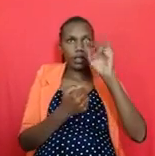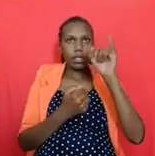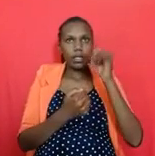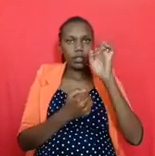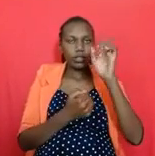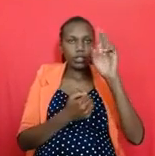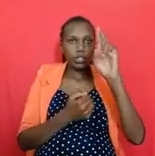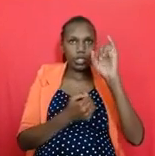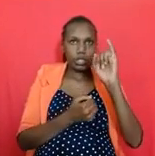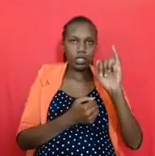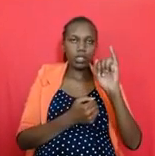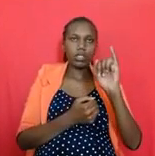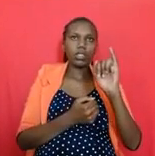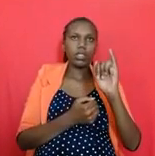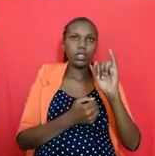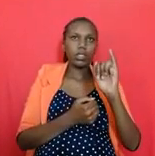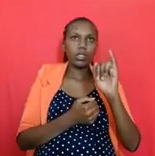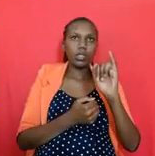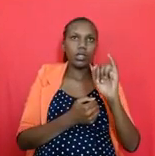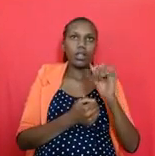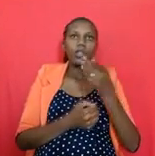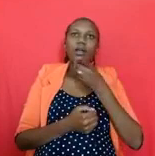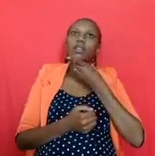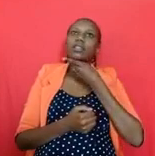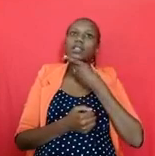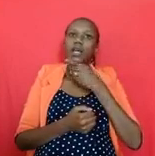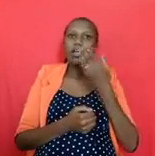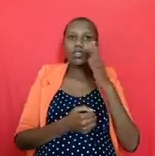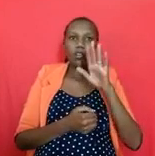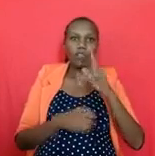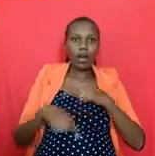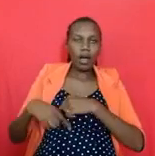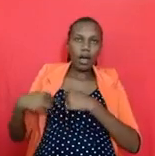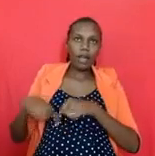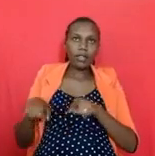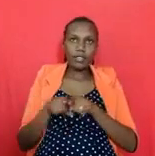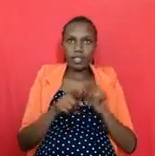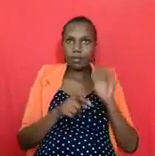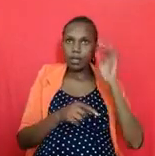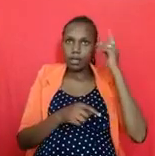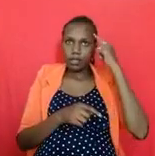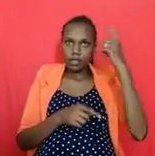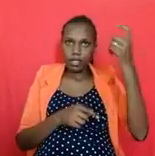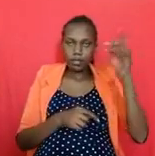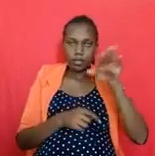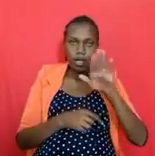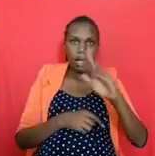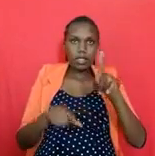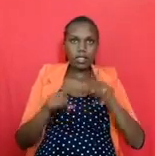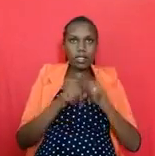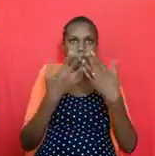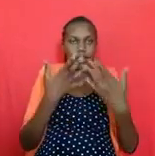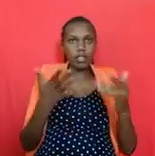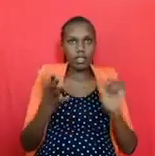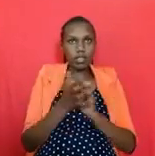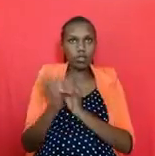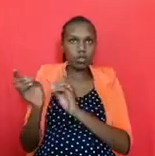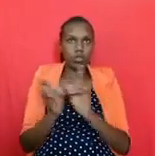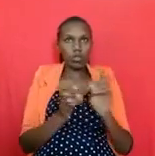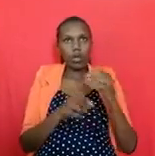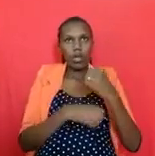thandi uria erirĩirie kĩroto gĩake na maundu maria mwathani arenda umwĩkĩre